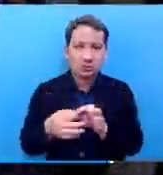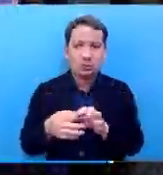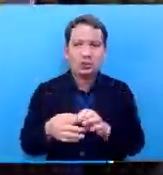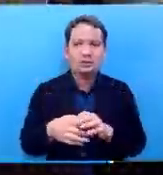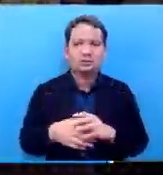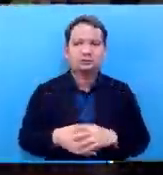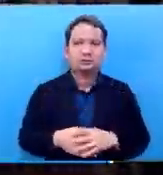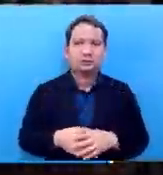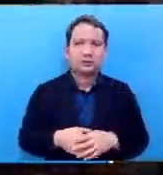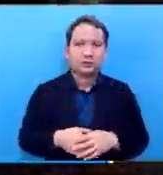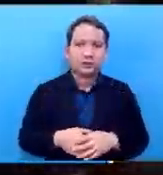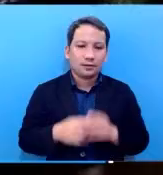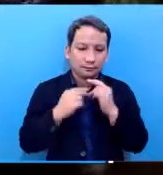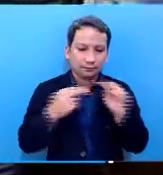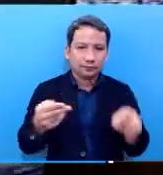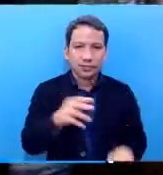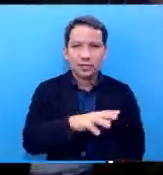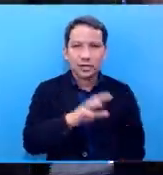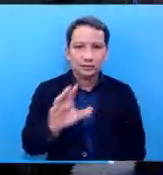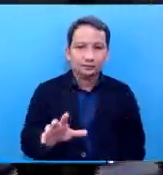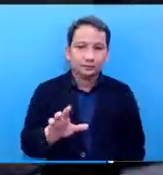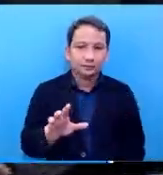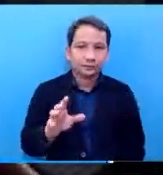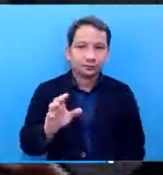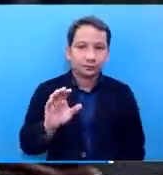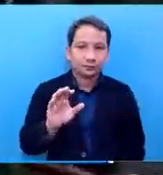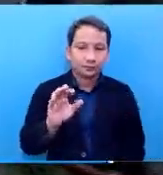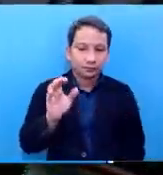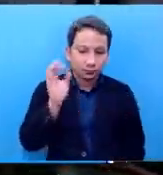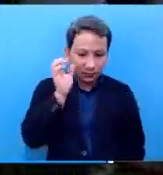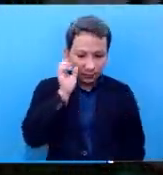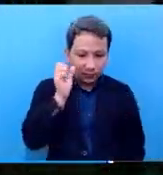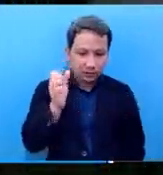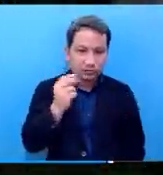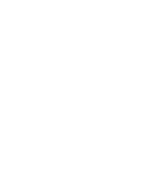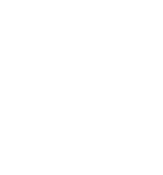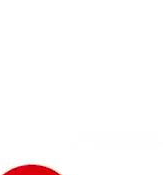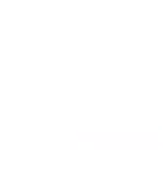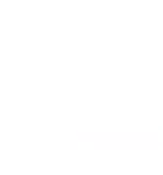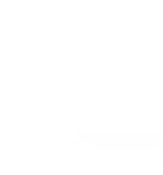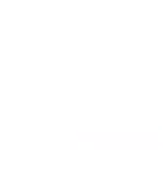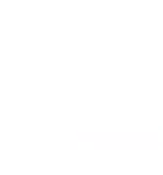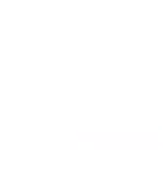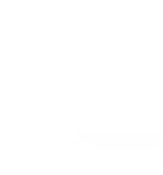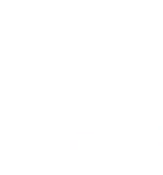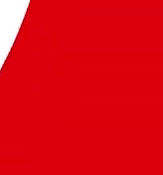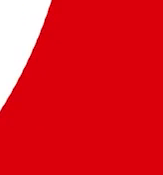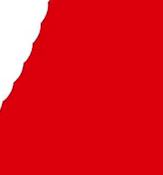Nagbabalita mula sa frontline, Elaine Fulgencio, News 5.